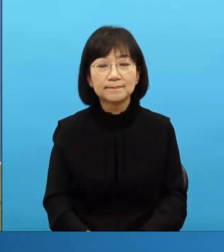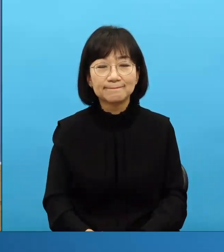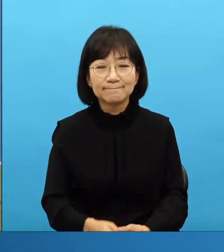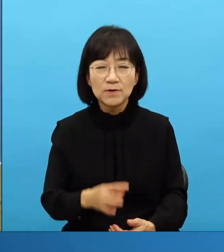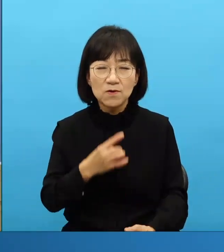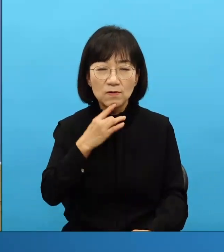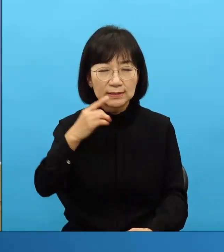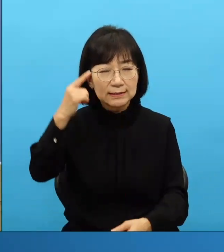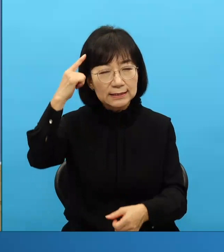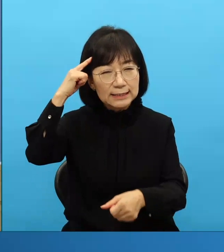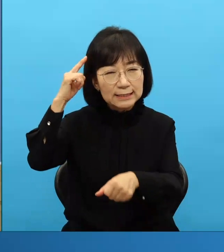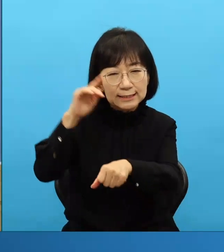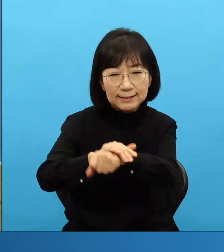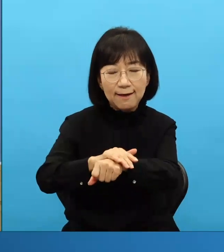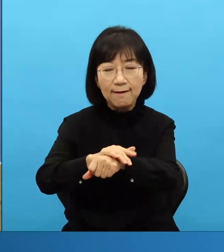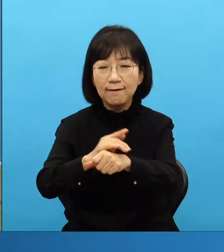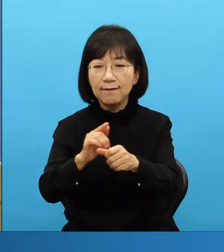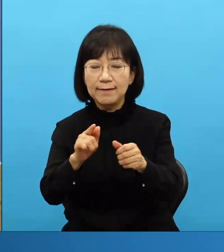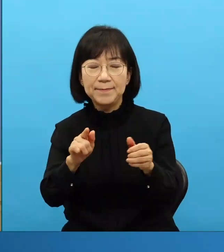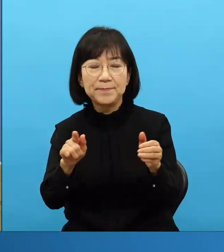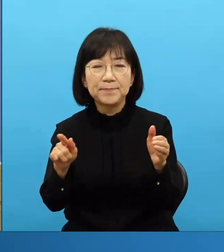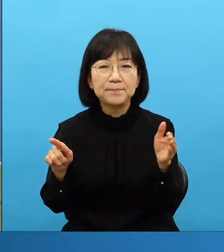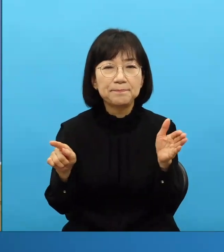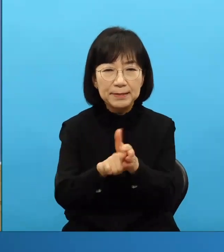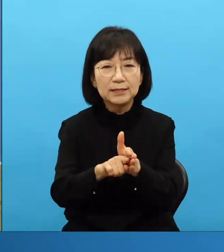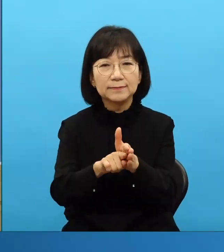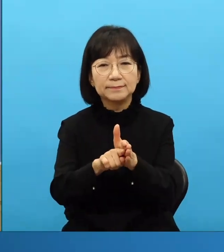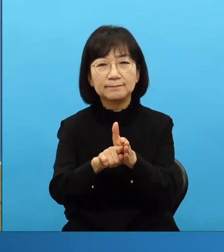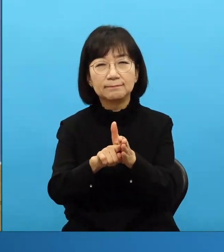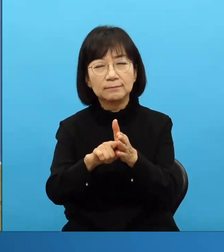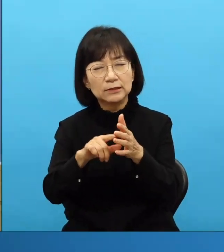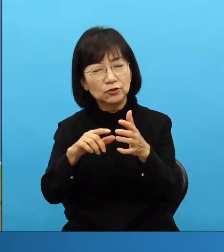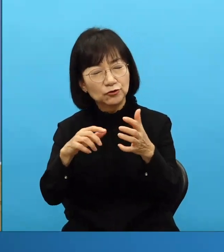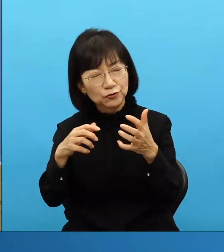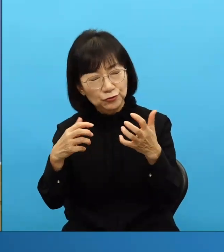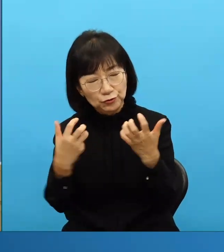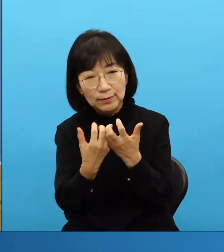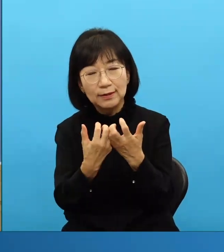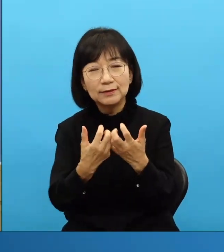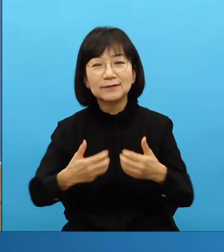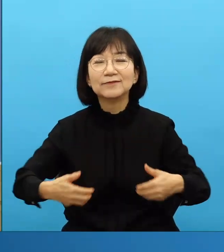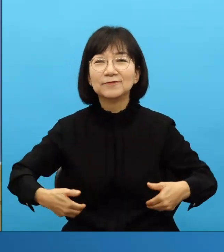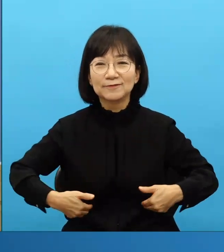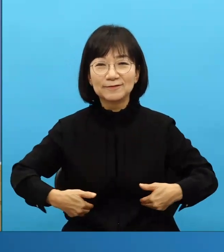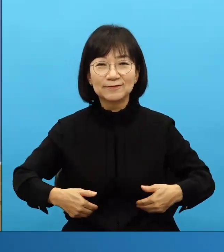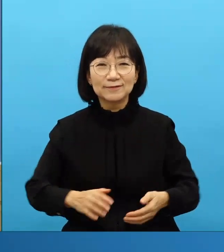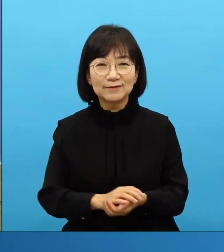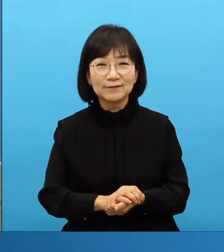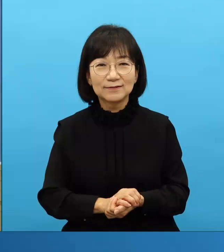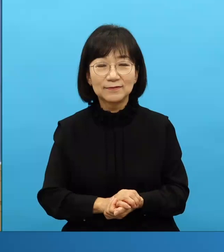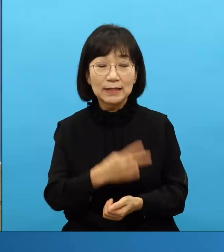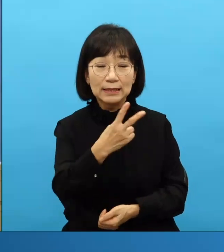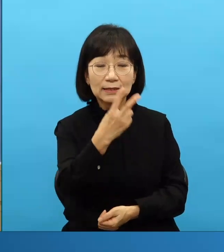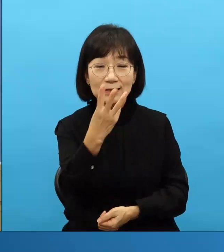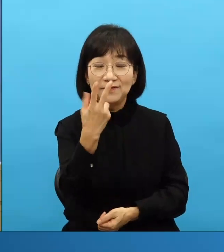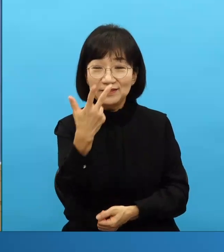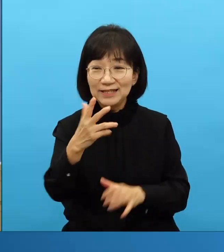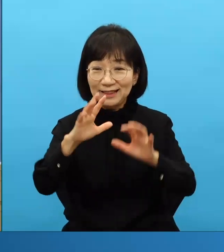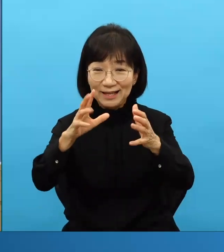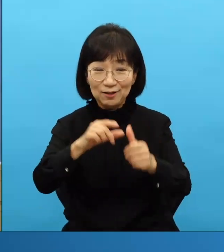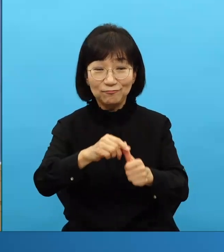And that's why you have to be 오직 filled 믿음 with God's 충만. faith, with only His faith. 237 나라 살릴 저와